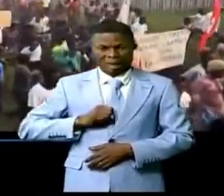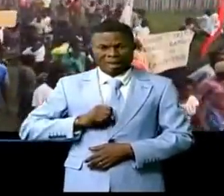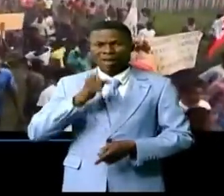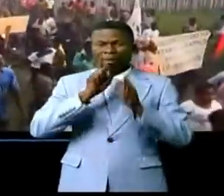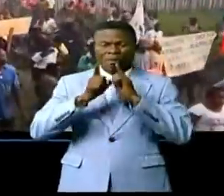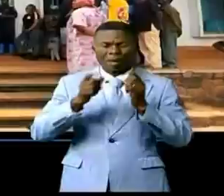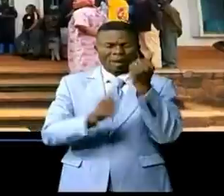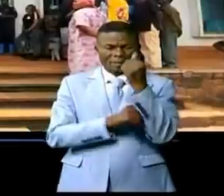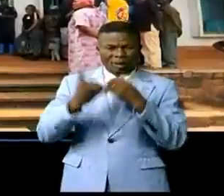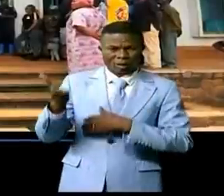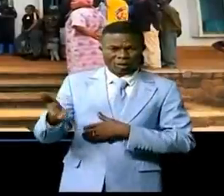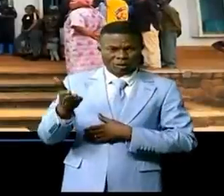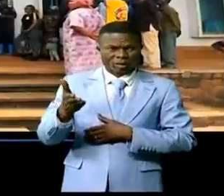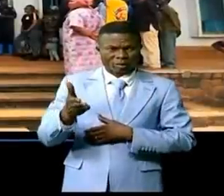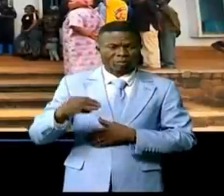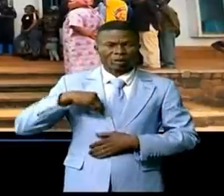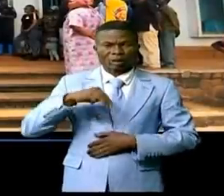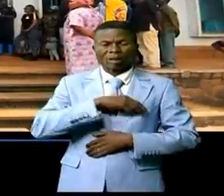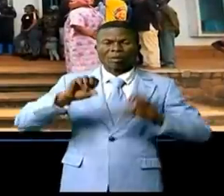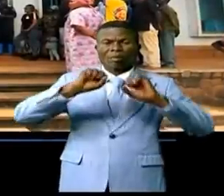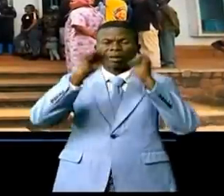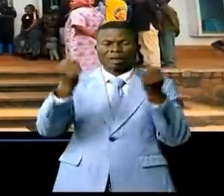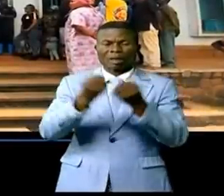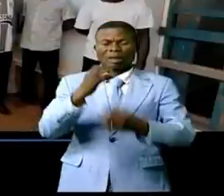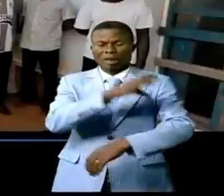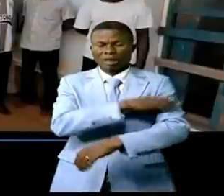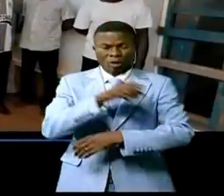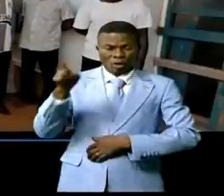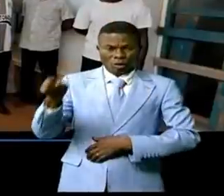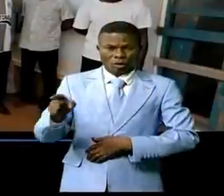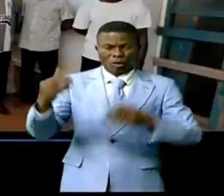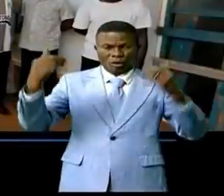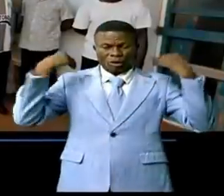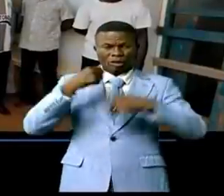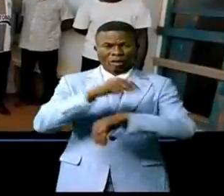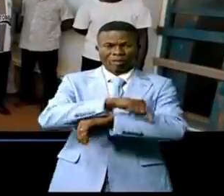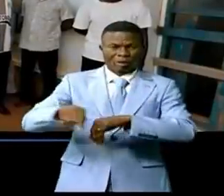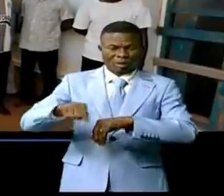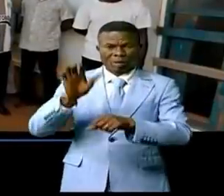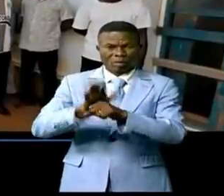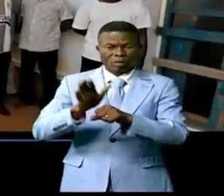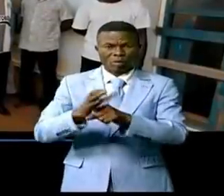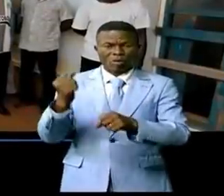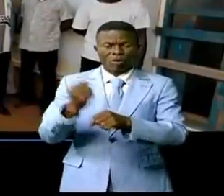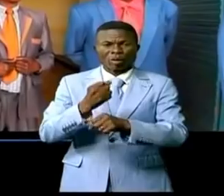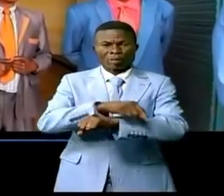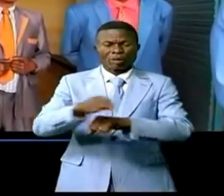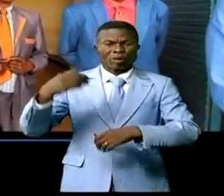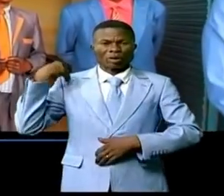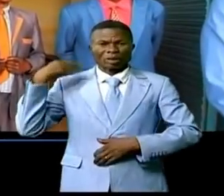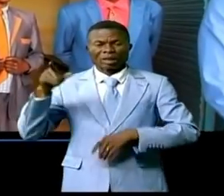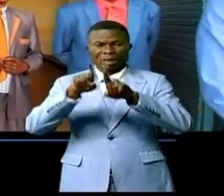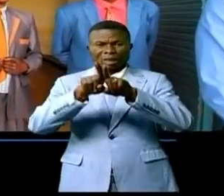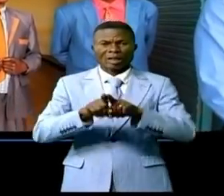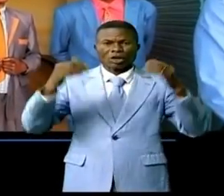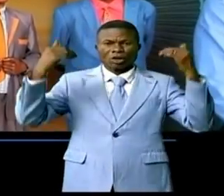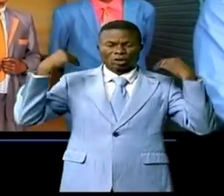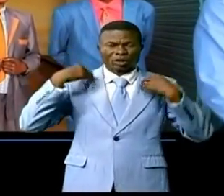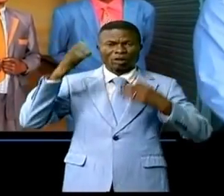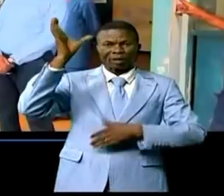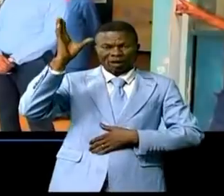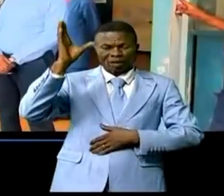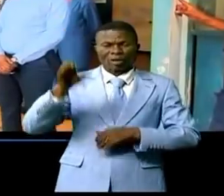du territoire, les membres de la société civile de ces coins du pays, les chefs de bureau des différents services de l'État, ainsi que les autorités